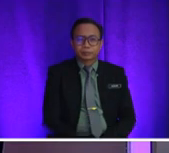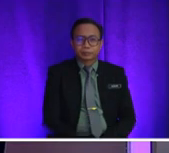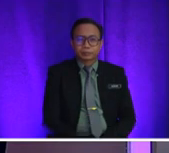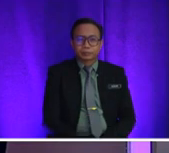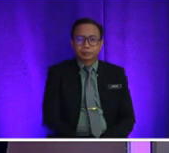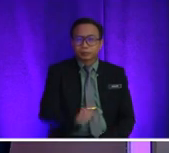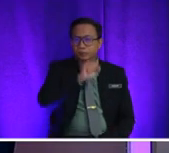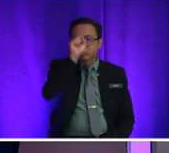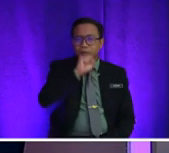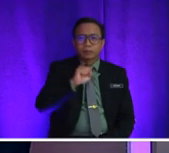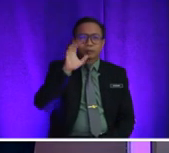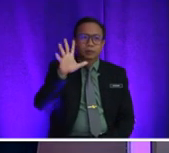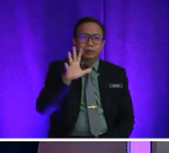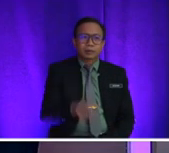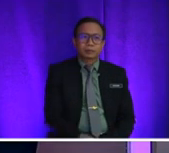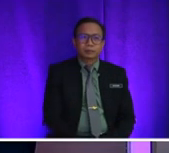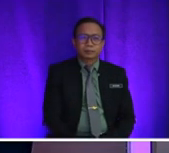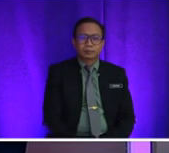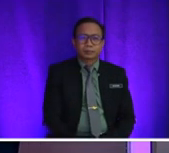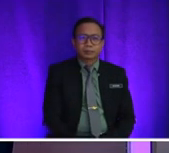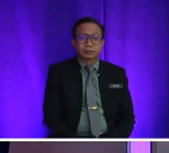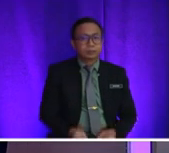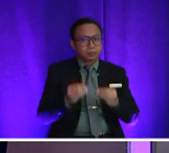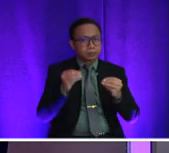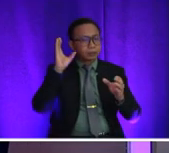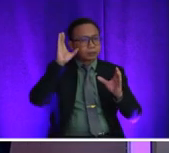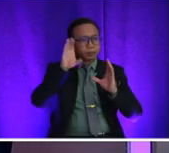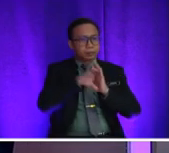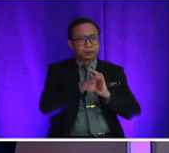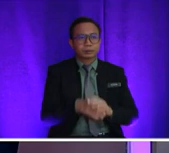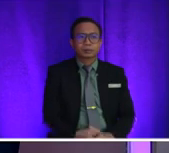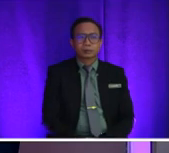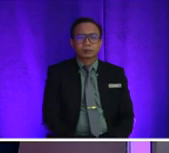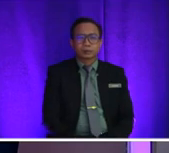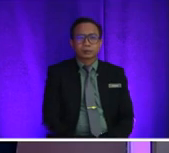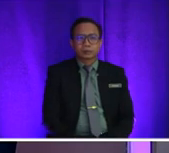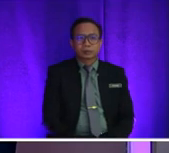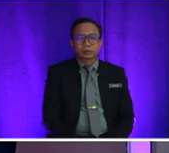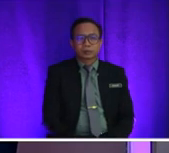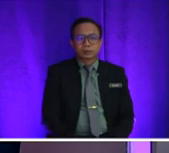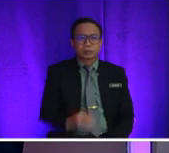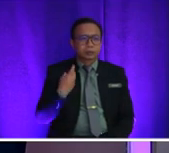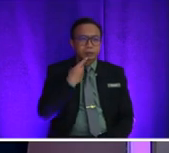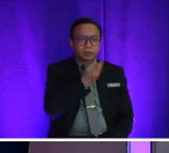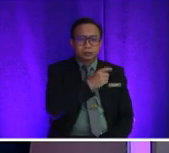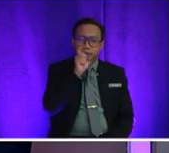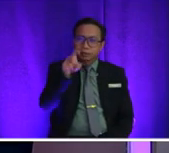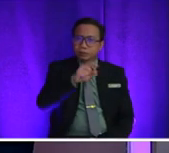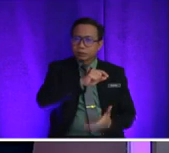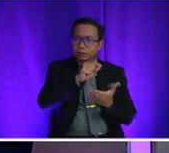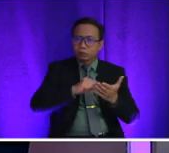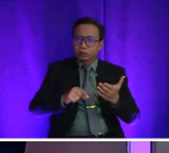yang kelima yakni dibagi gambar yakni dibagi gambar tapi kita tertulis